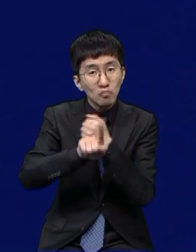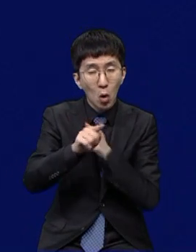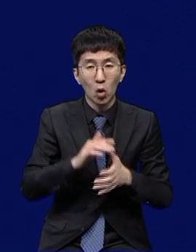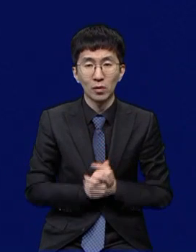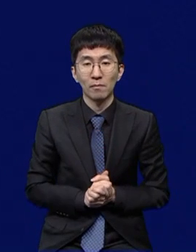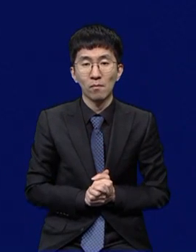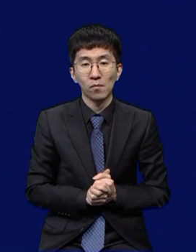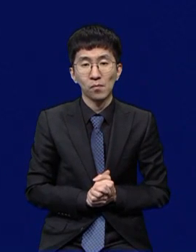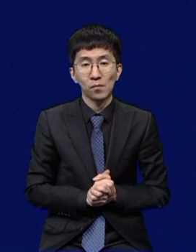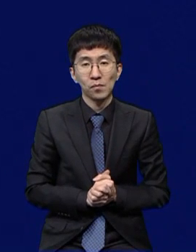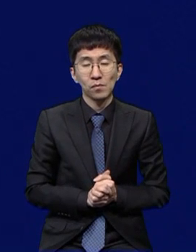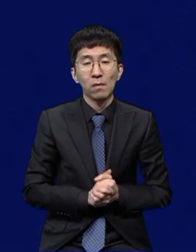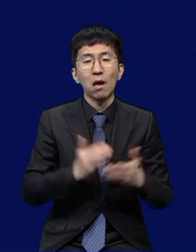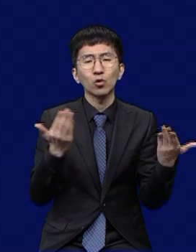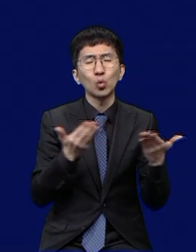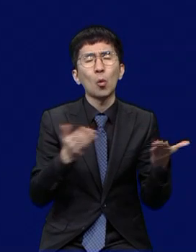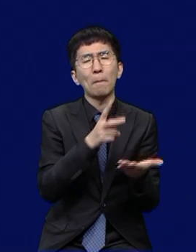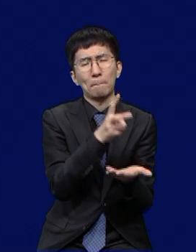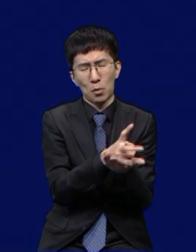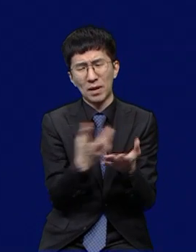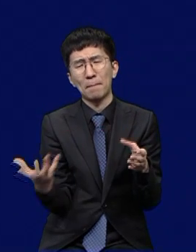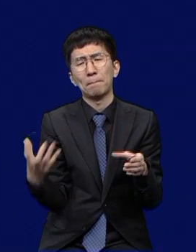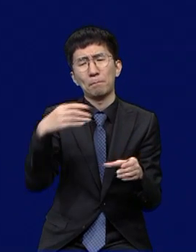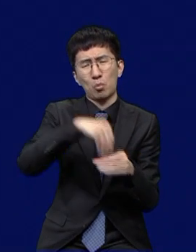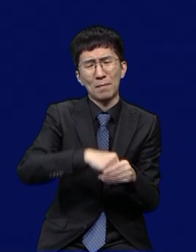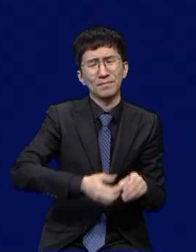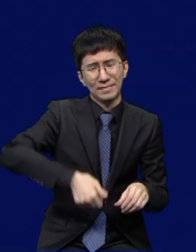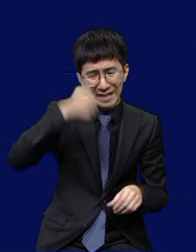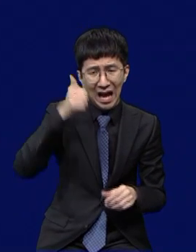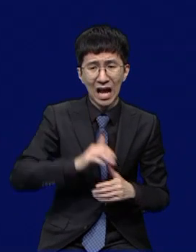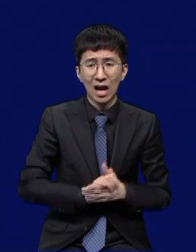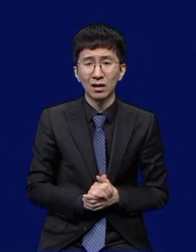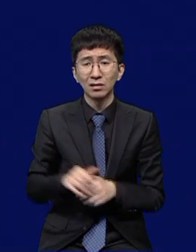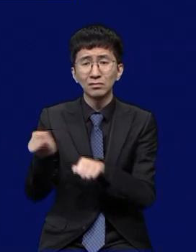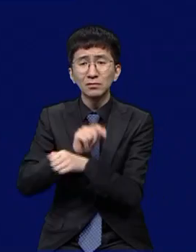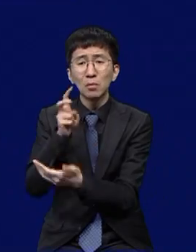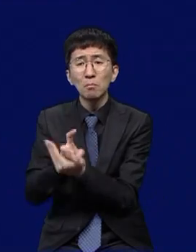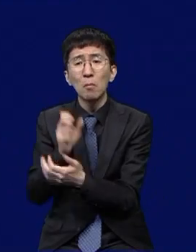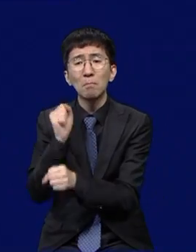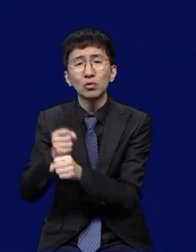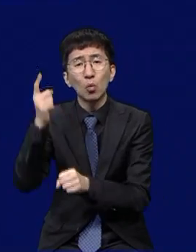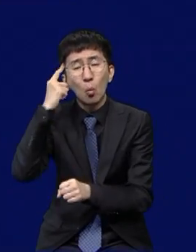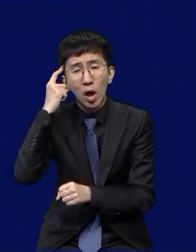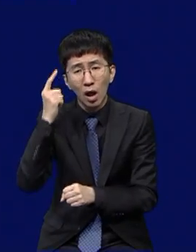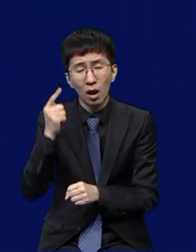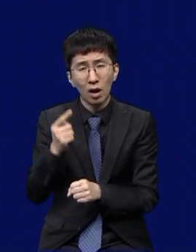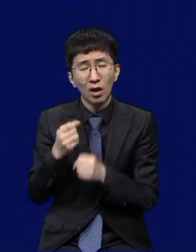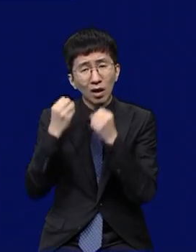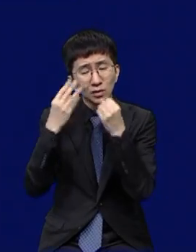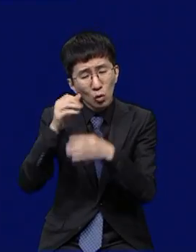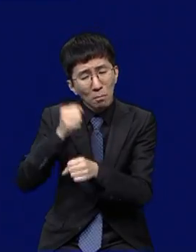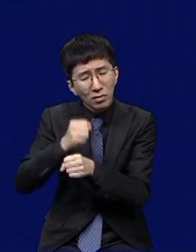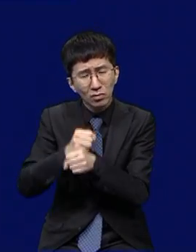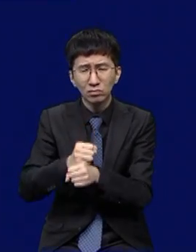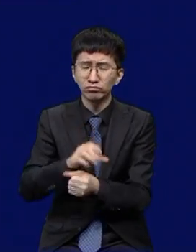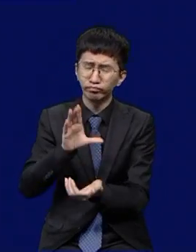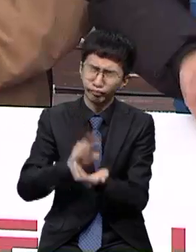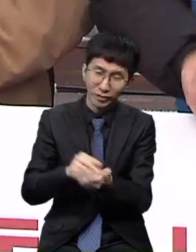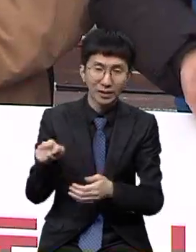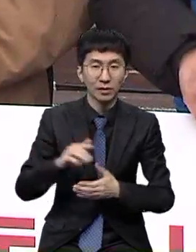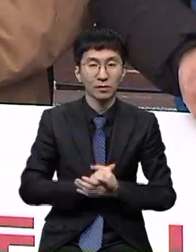플랫폼 종사자를 노동법 적용을 받는 노동자에 포함시키지 않고 특별법을 통해 새로운 신분으로 규정하려 한다는